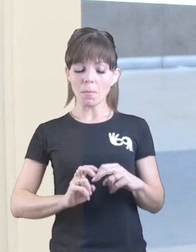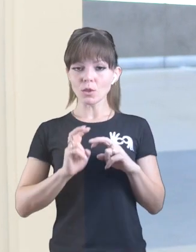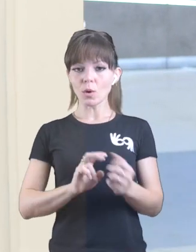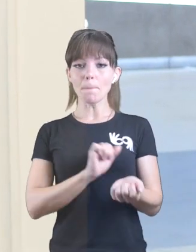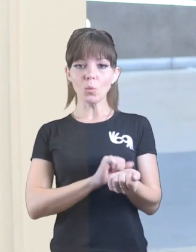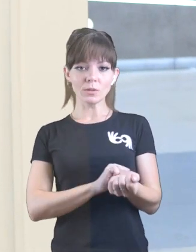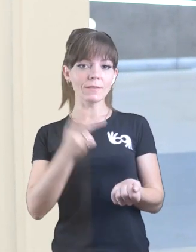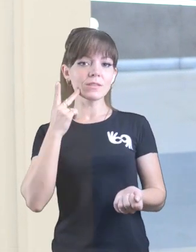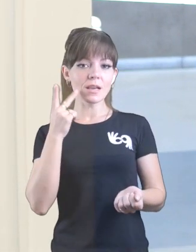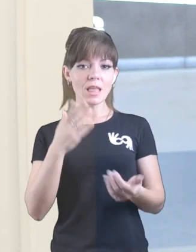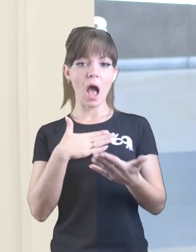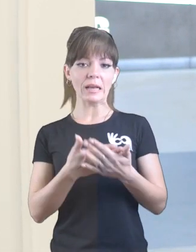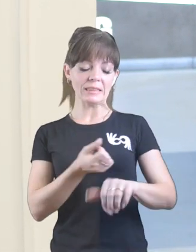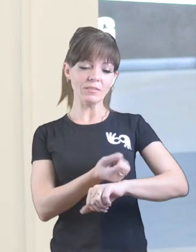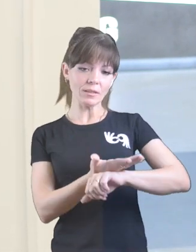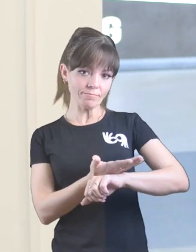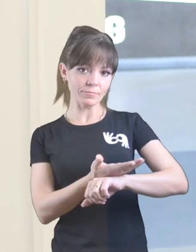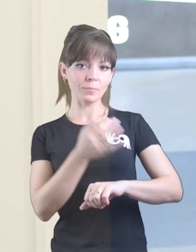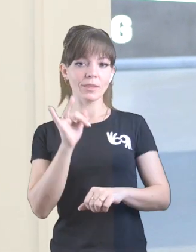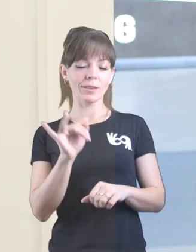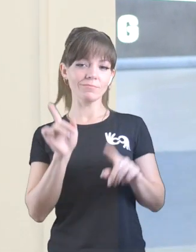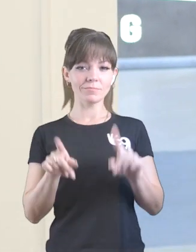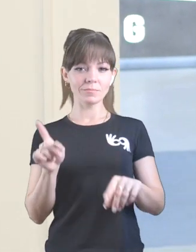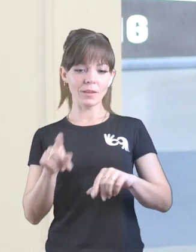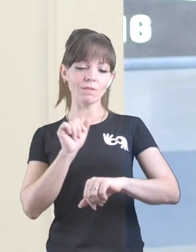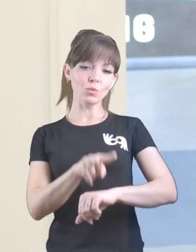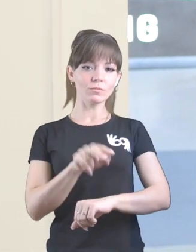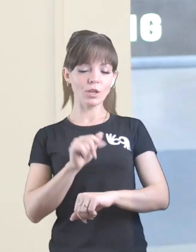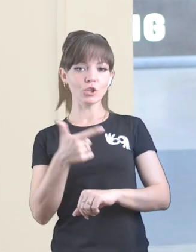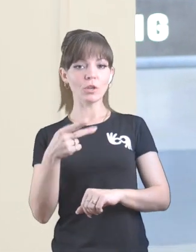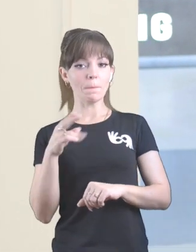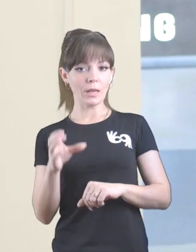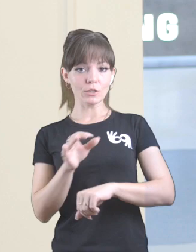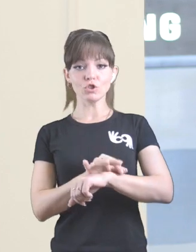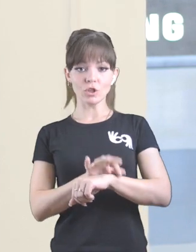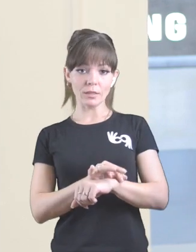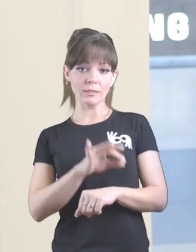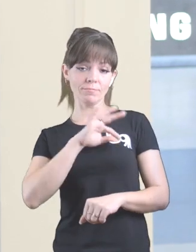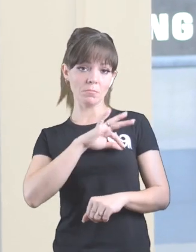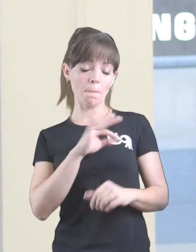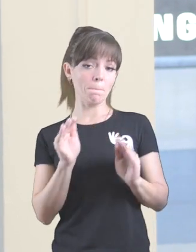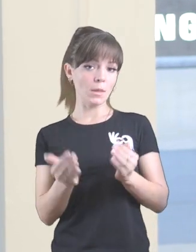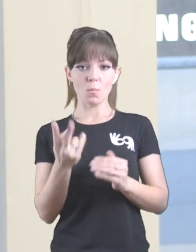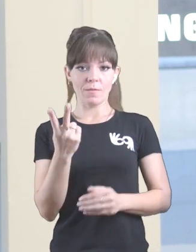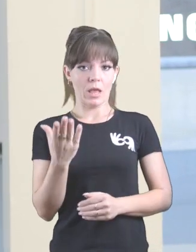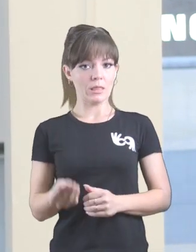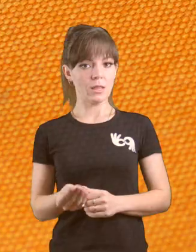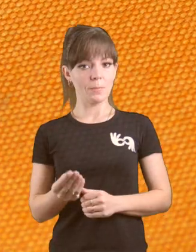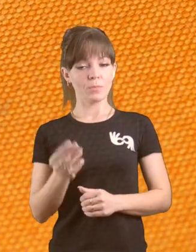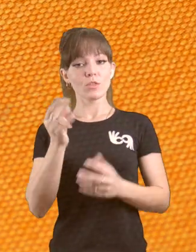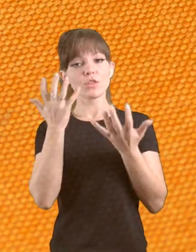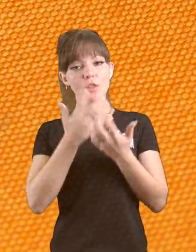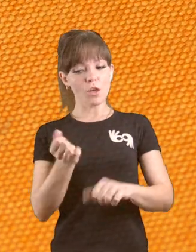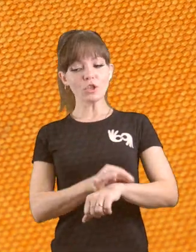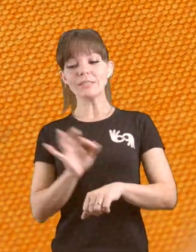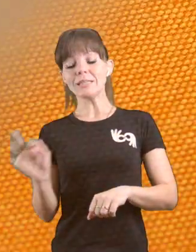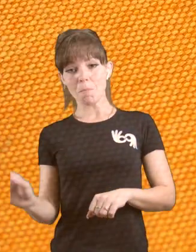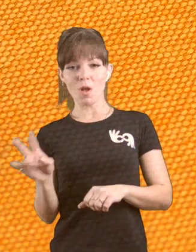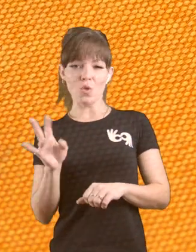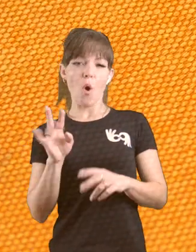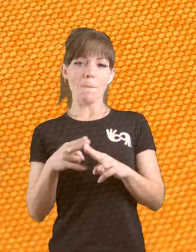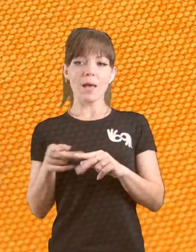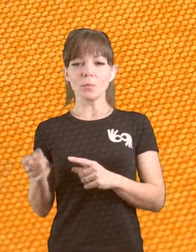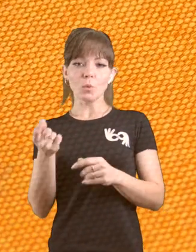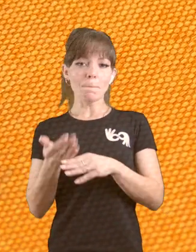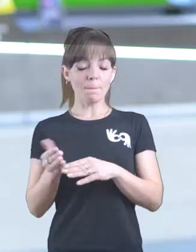мониторингом пульса, всегда активным дисплеем и периодически включенным GPS часы держались минимум 2 дня. На ночь их снимала, но